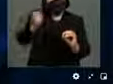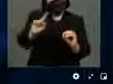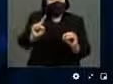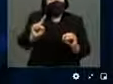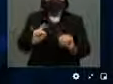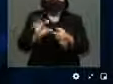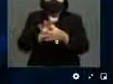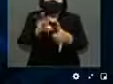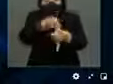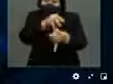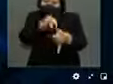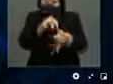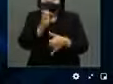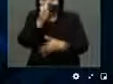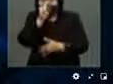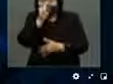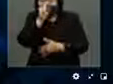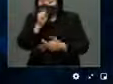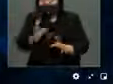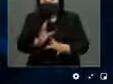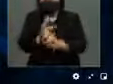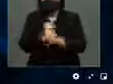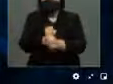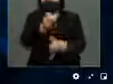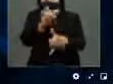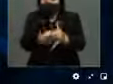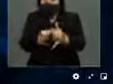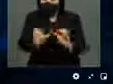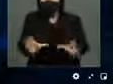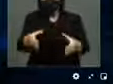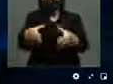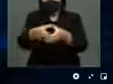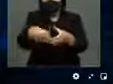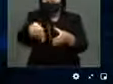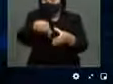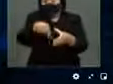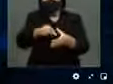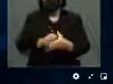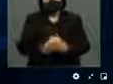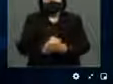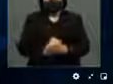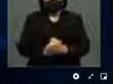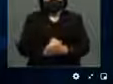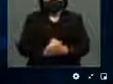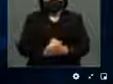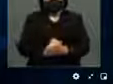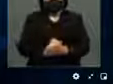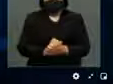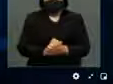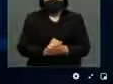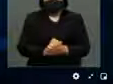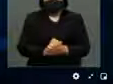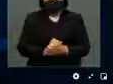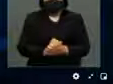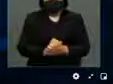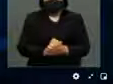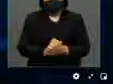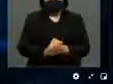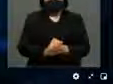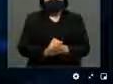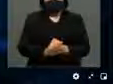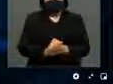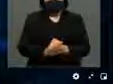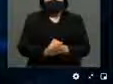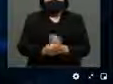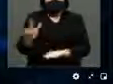รอการรีพอร์ตเป็นลายกลุ่มออกมาตรงนี้นะครับมาดูในกลุ่มที่เดินทางมาจาก